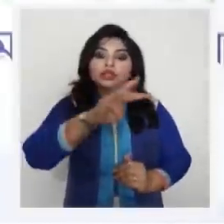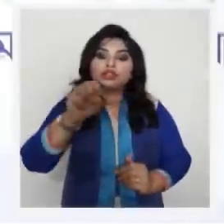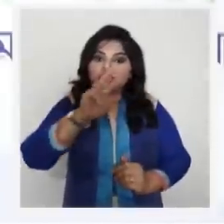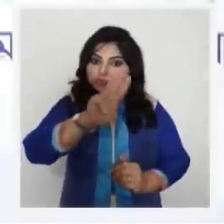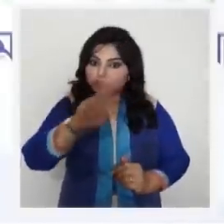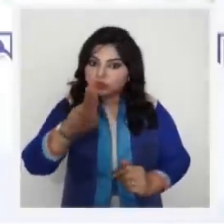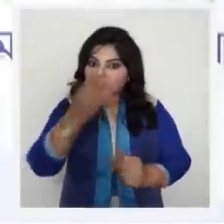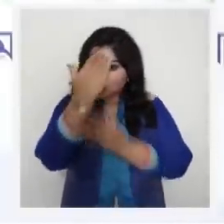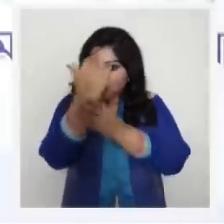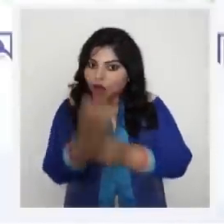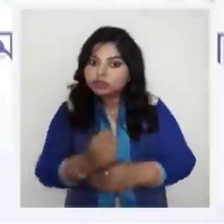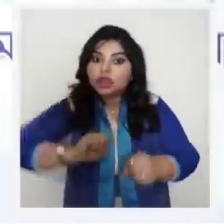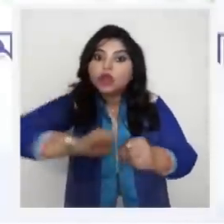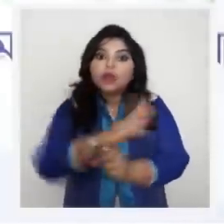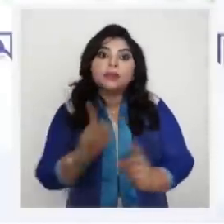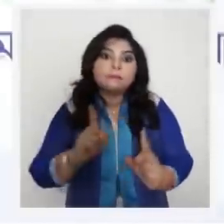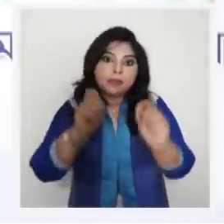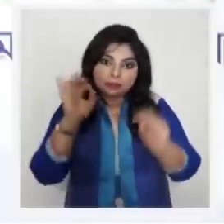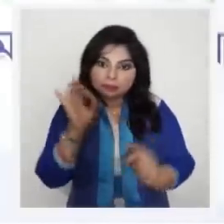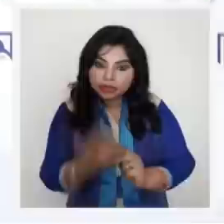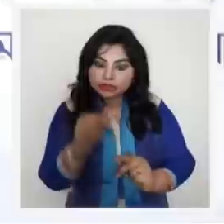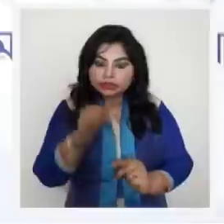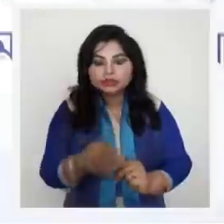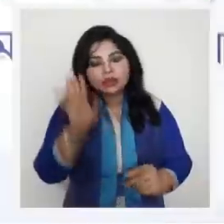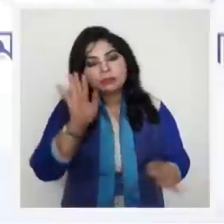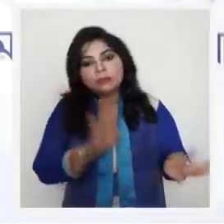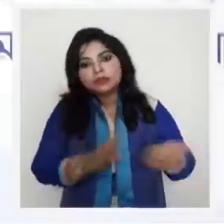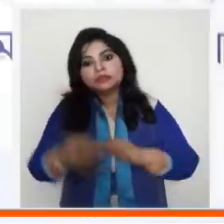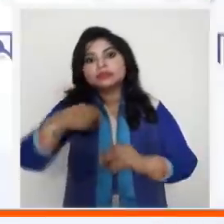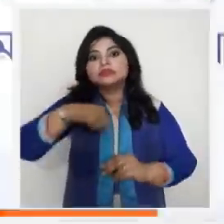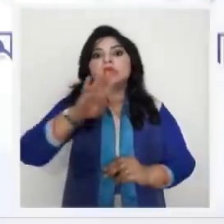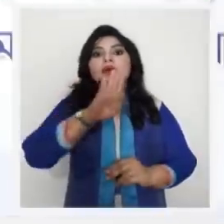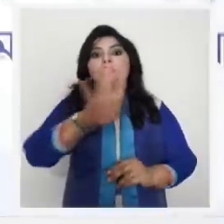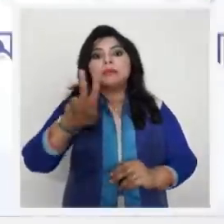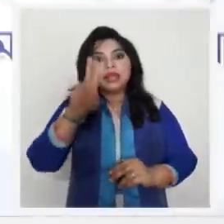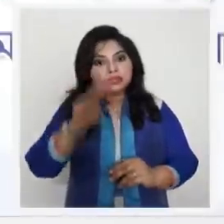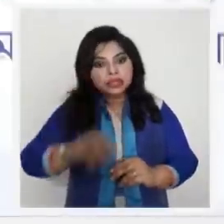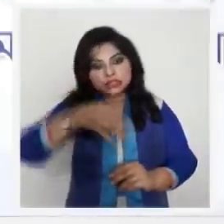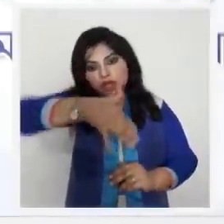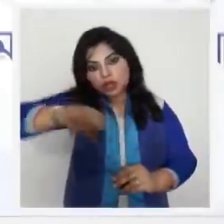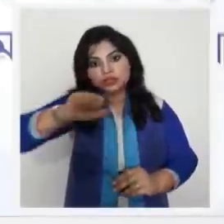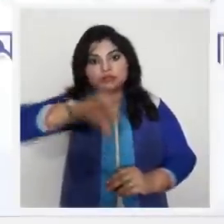সারা বিশ্বে 24 ঘন্টায় শনাক্ত হয়েছেন 1,21,232 জন এবং এ পর্যন্ত